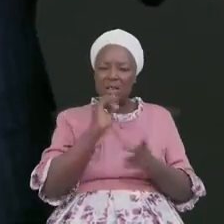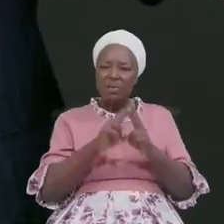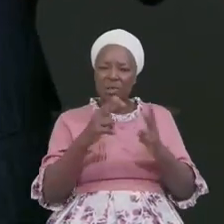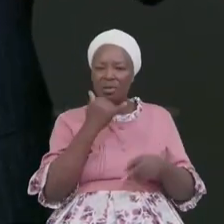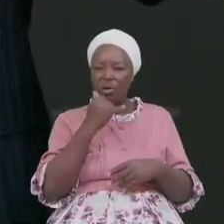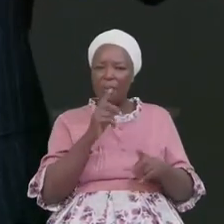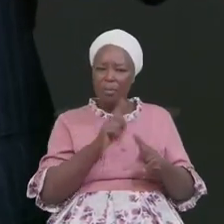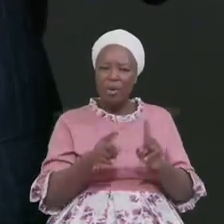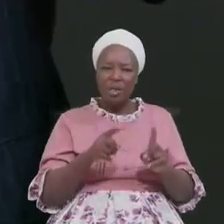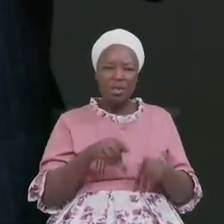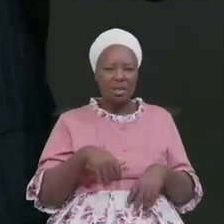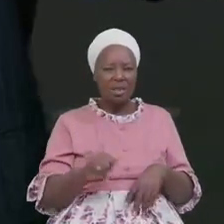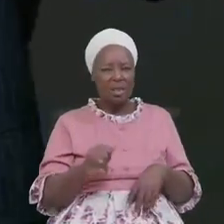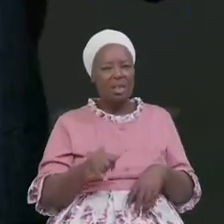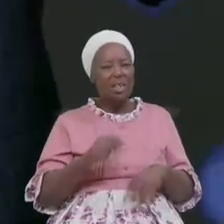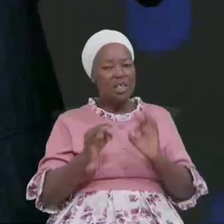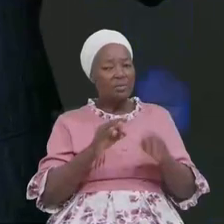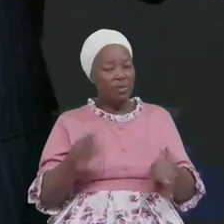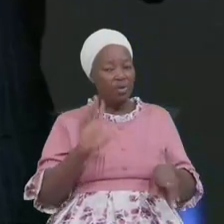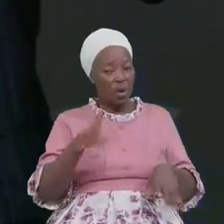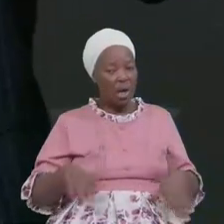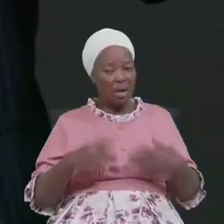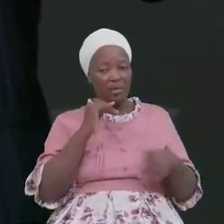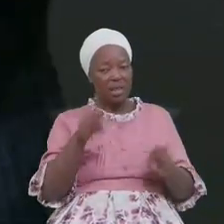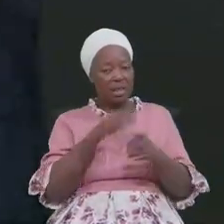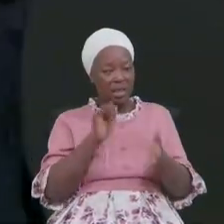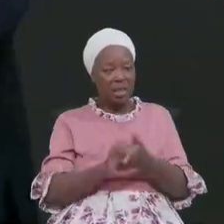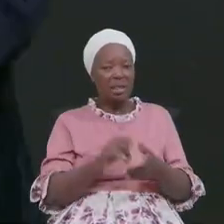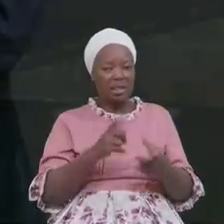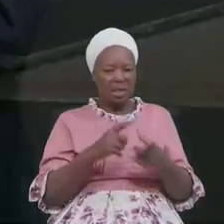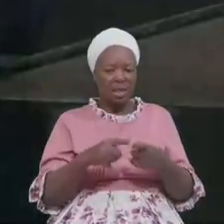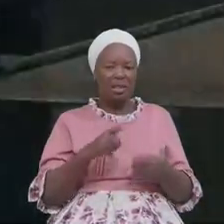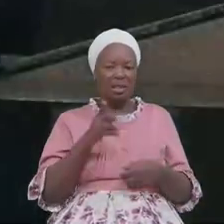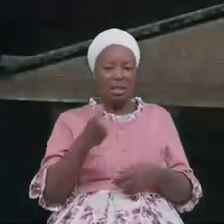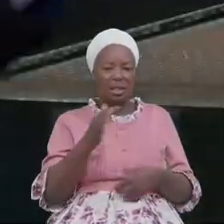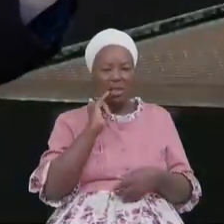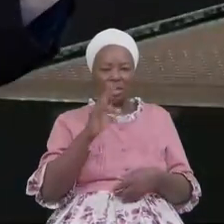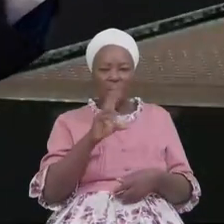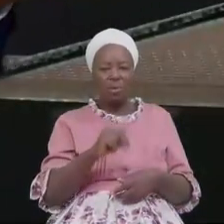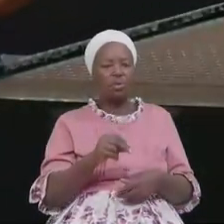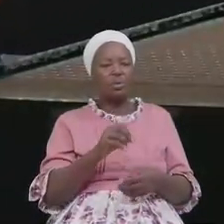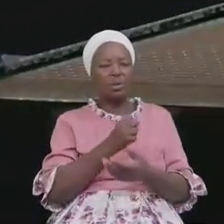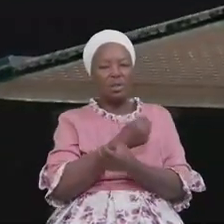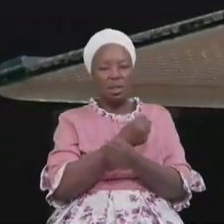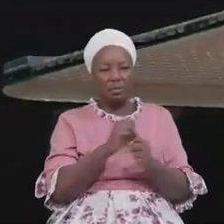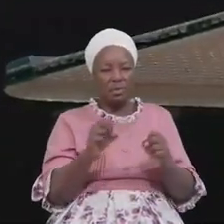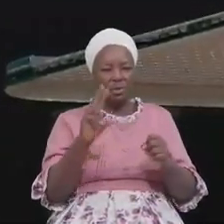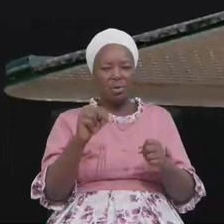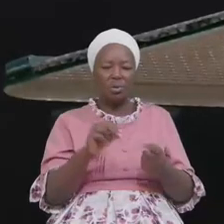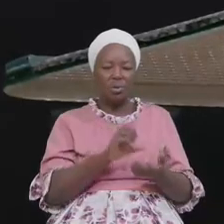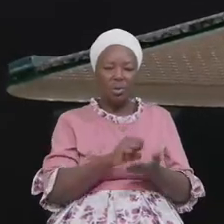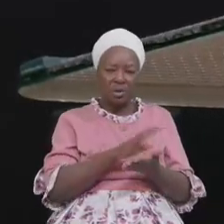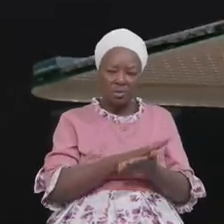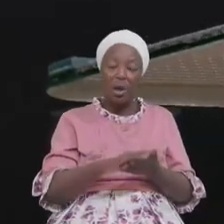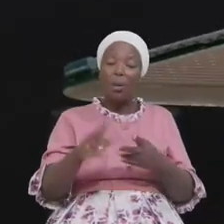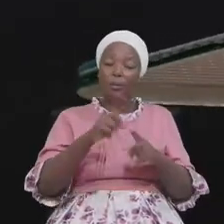il n'y a pas de salut. Il n'y a pas de sanctification. Il n'y a pas de gloire. Mais la gloire du